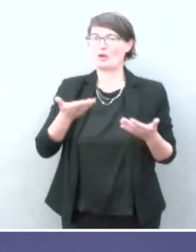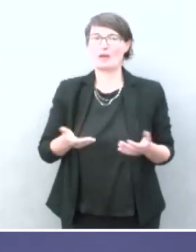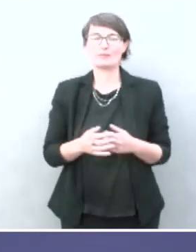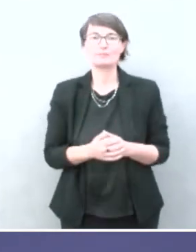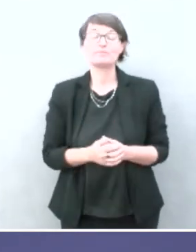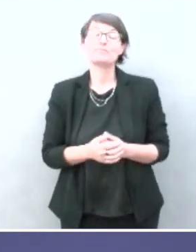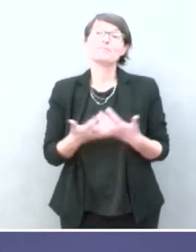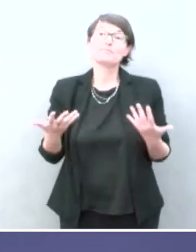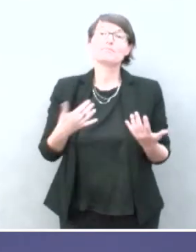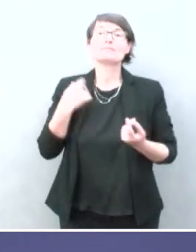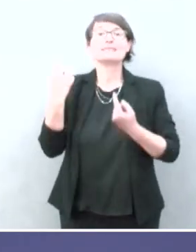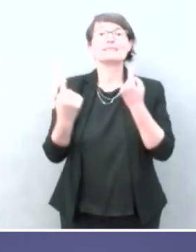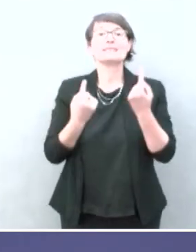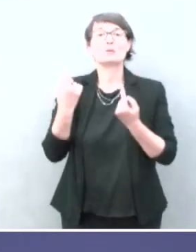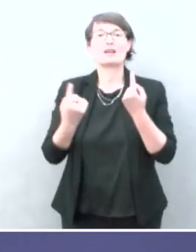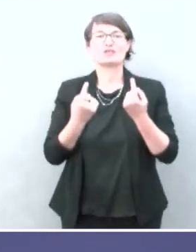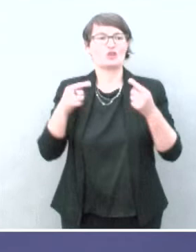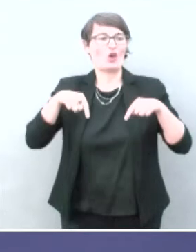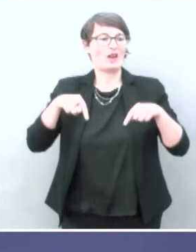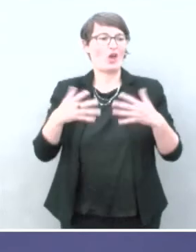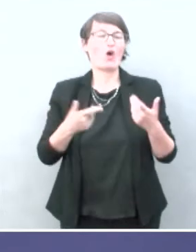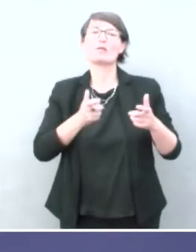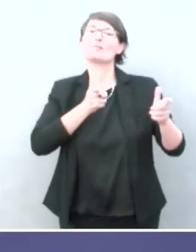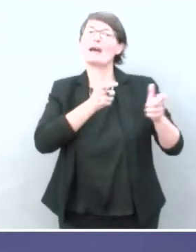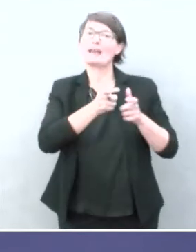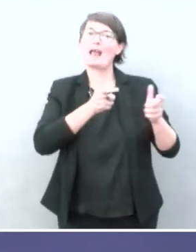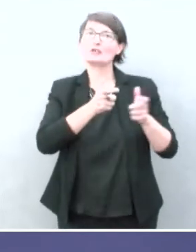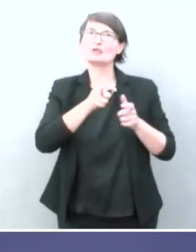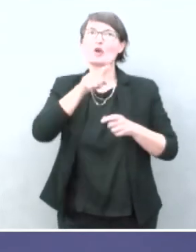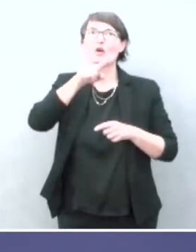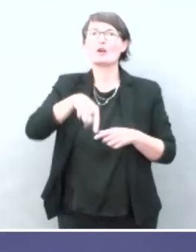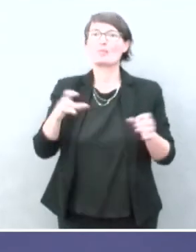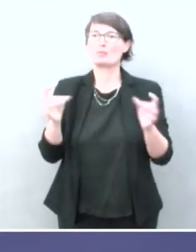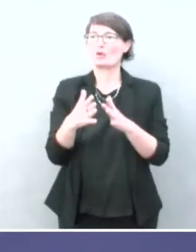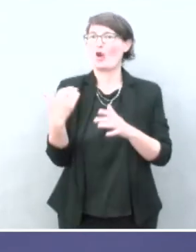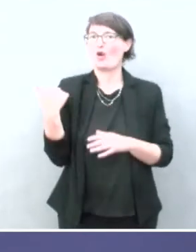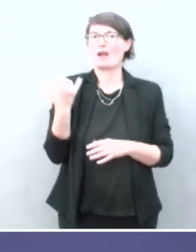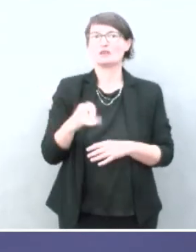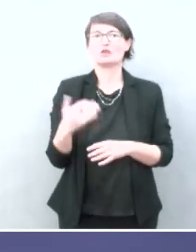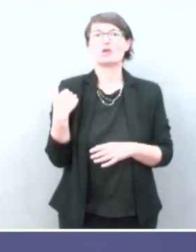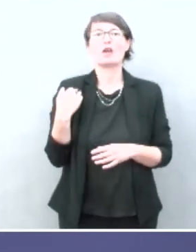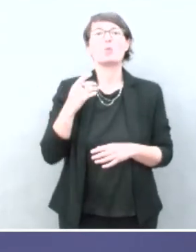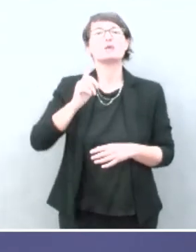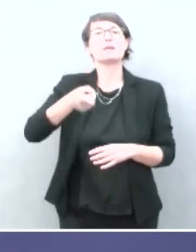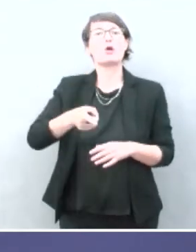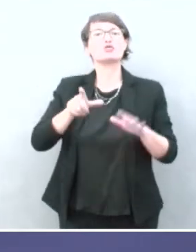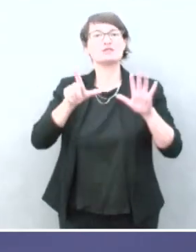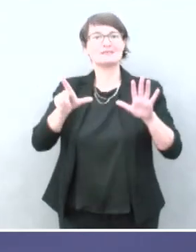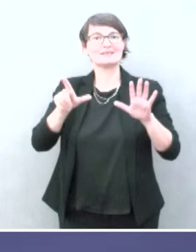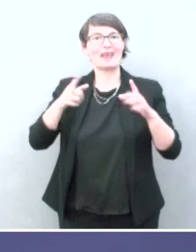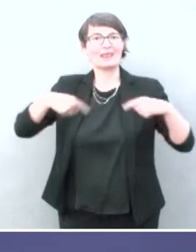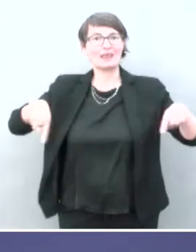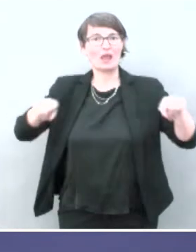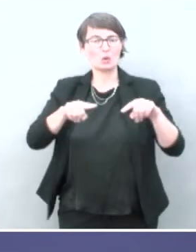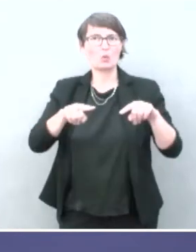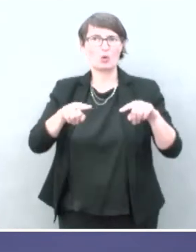che indubbiamente si è percepito anche nell'occasione dell'ultimo G7 sarà tale per cui anche di questi argomenti si potrà